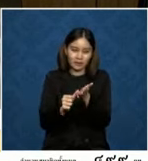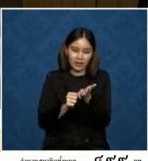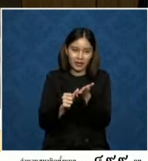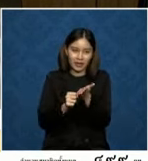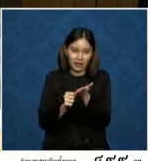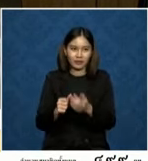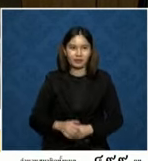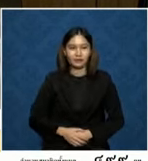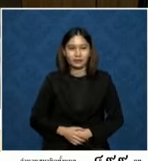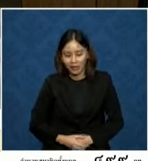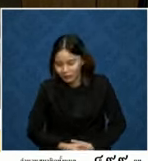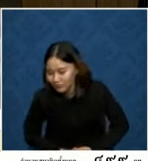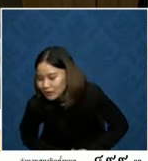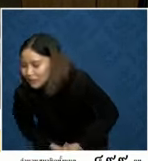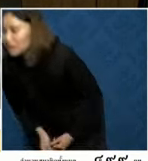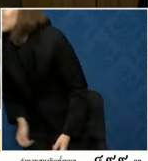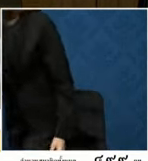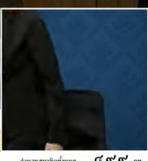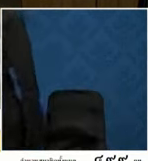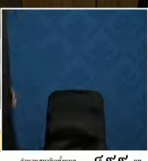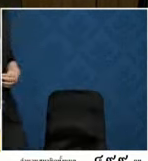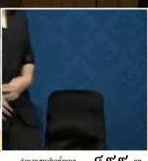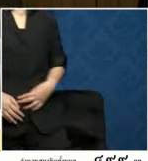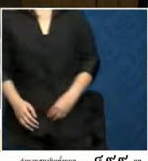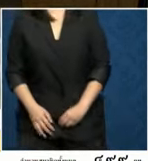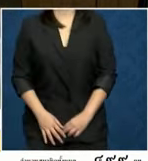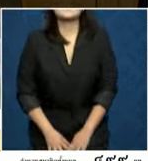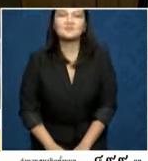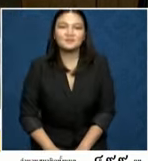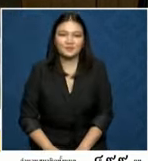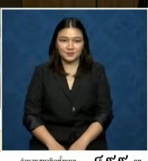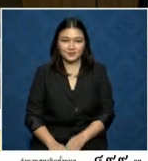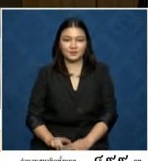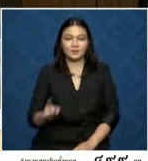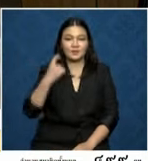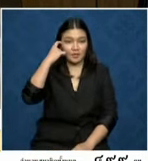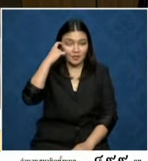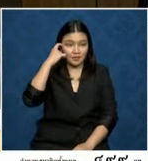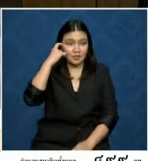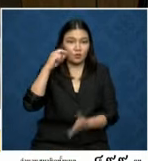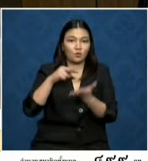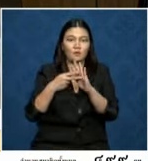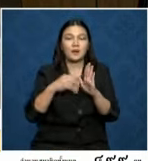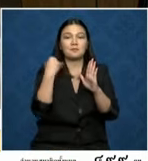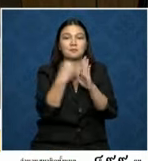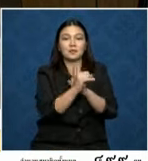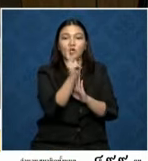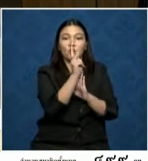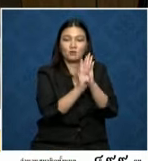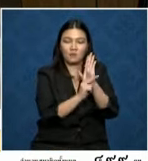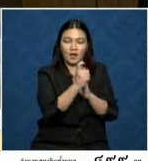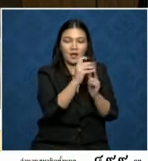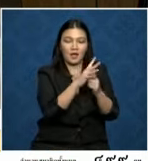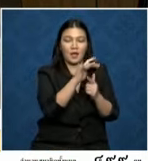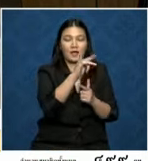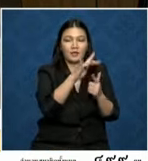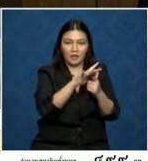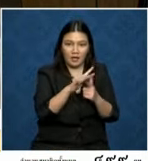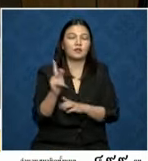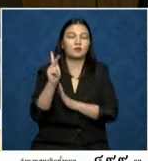กประการนึงอยากจะฝากก็คือในเรื่องของกรณีของคนที่ฟ้องคดีไปแล้วคดีอาญาแต่ไม่ได้ฟ้องคดีแพ่งเพราะขาดอายุความแล้วและไปยกเลิก